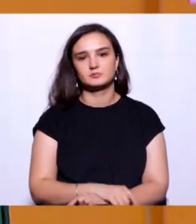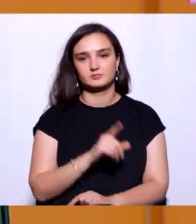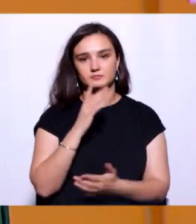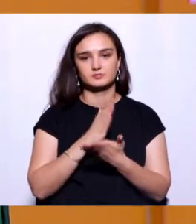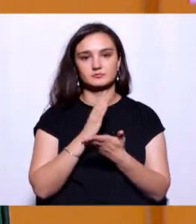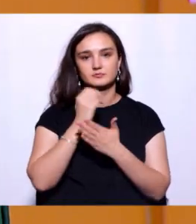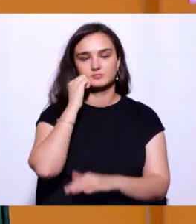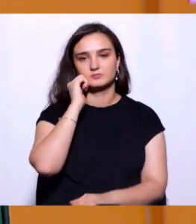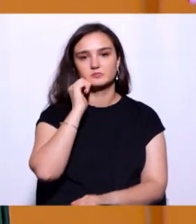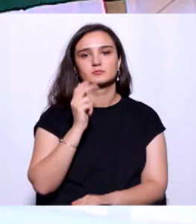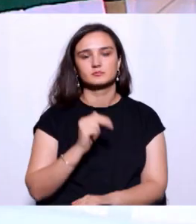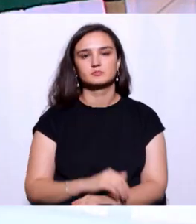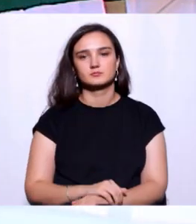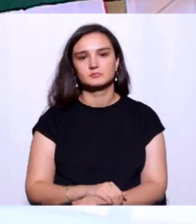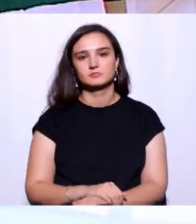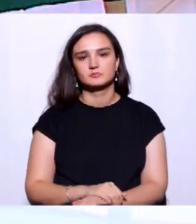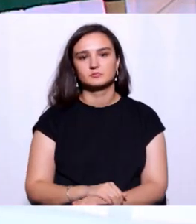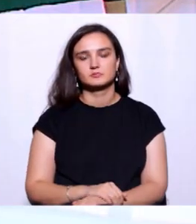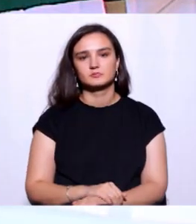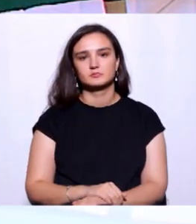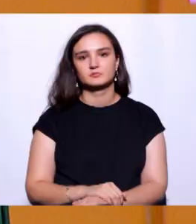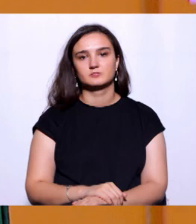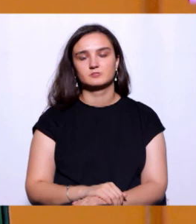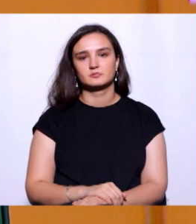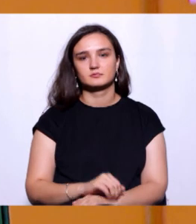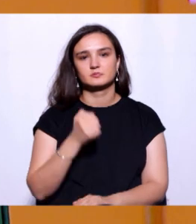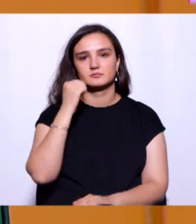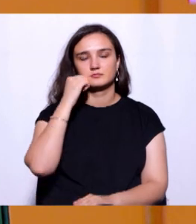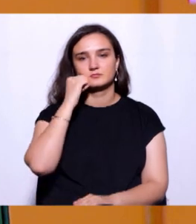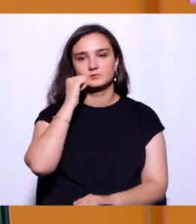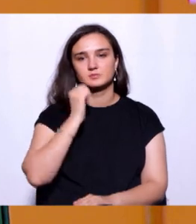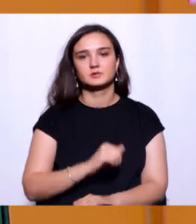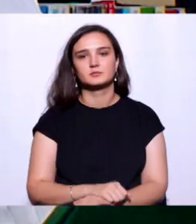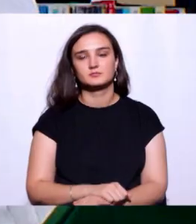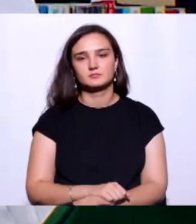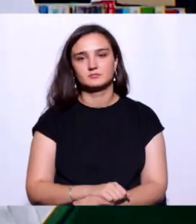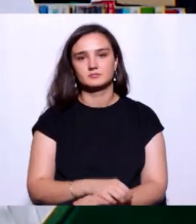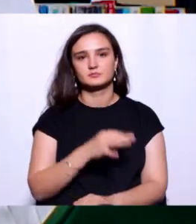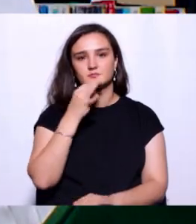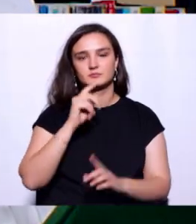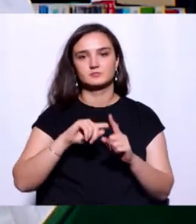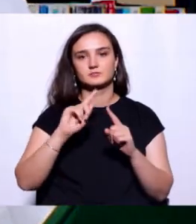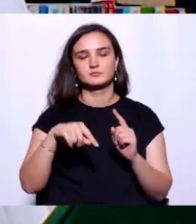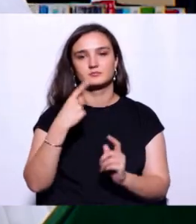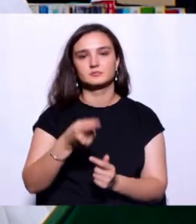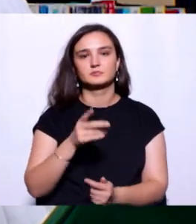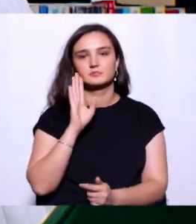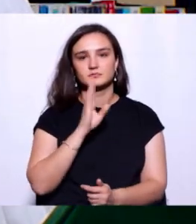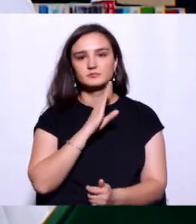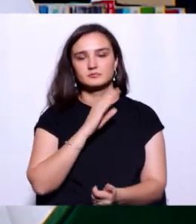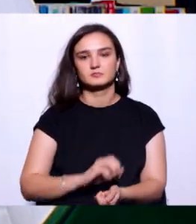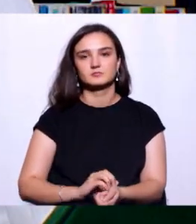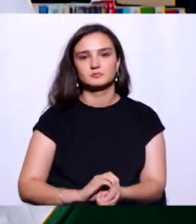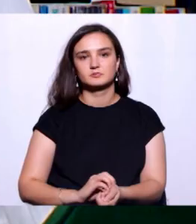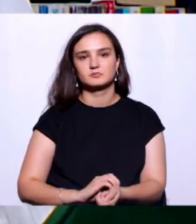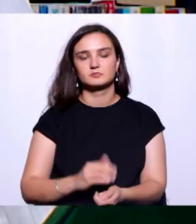have a grandmother? I do, yes. Bebia, როგორც აკი ამბობს. And next is mother. Deda. And